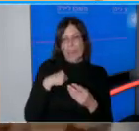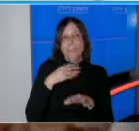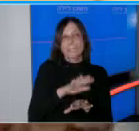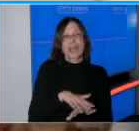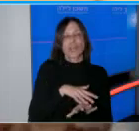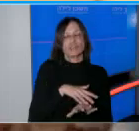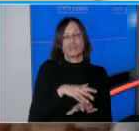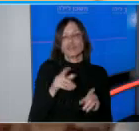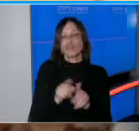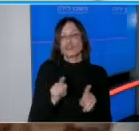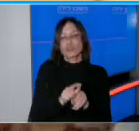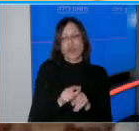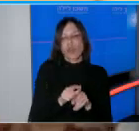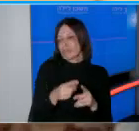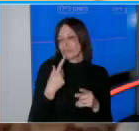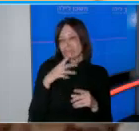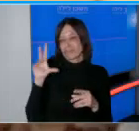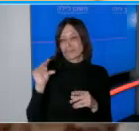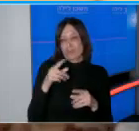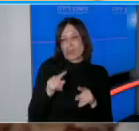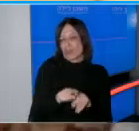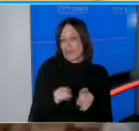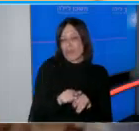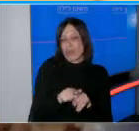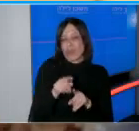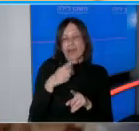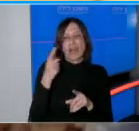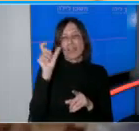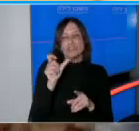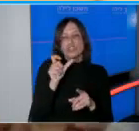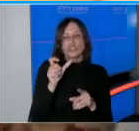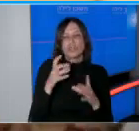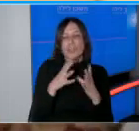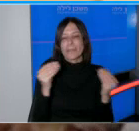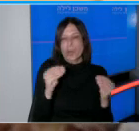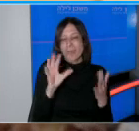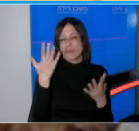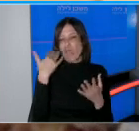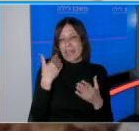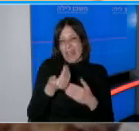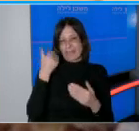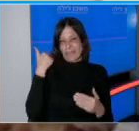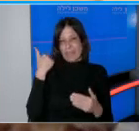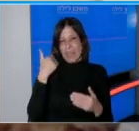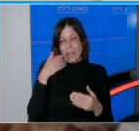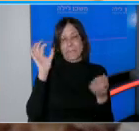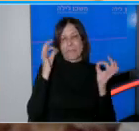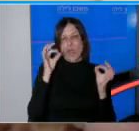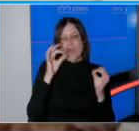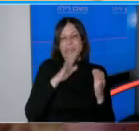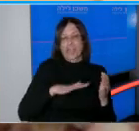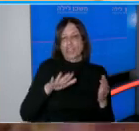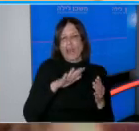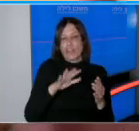במין איזה שטנץ, של אנשים שממש איבדו את כל מה שהחזיק אותם קודם. במיוחד אגב, השכבות, אני חושב שדיברנו על זה פעם